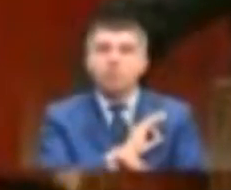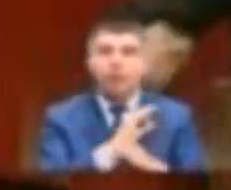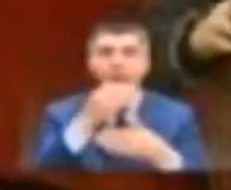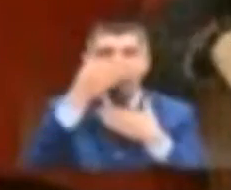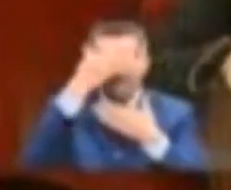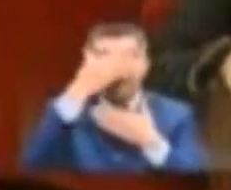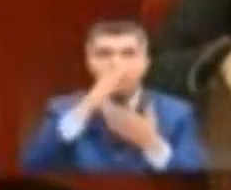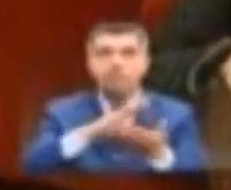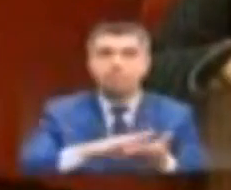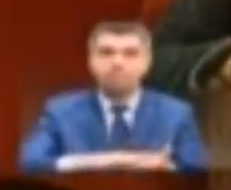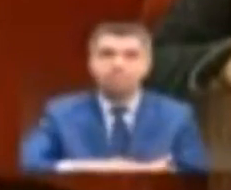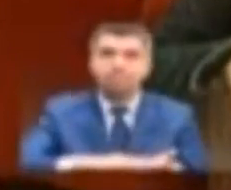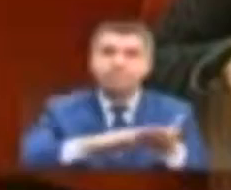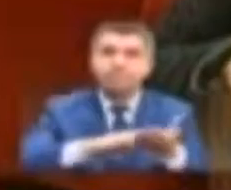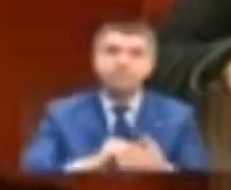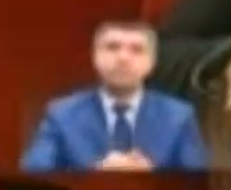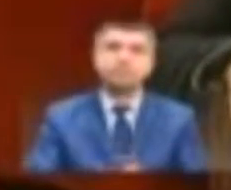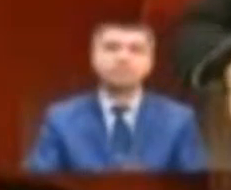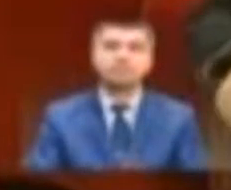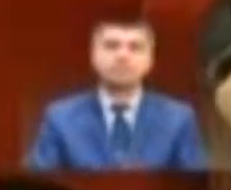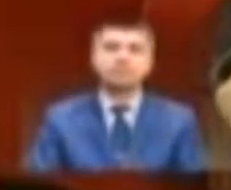اذا عندنا